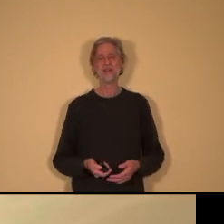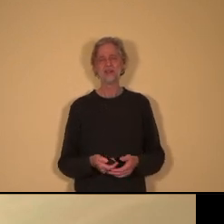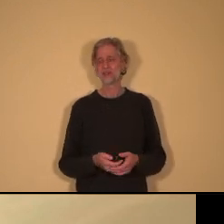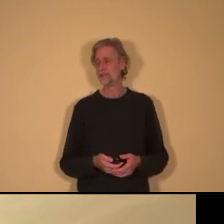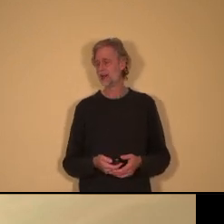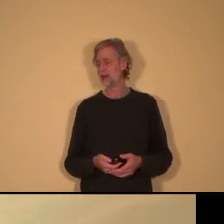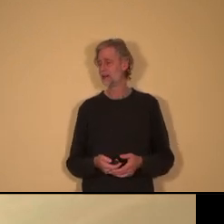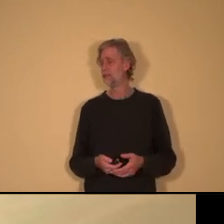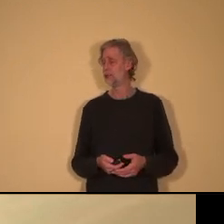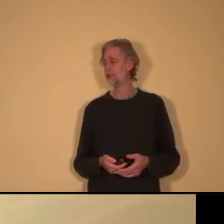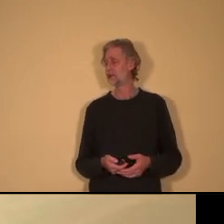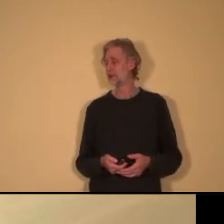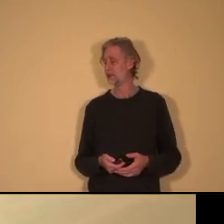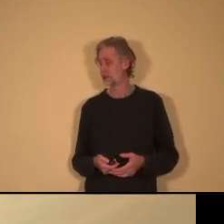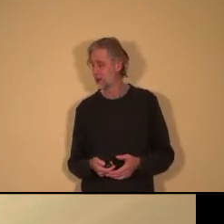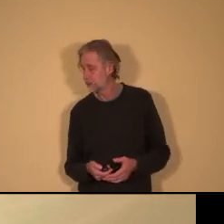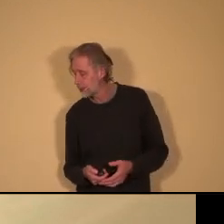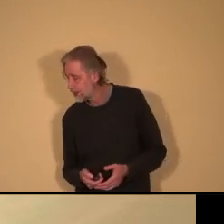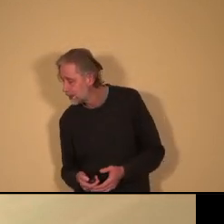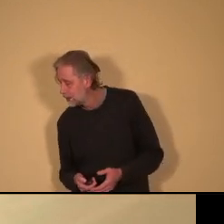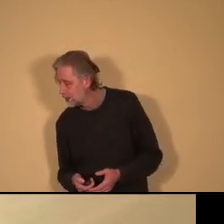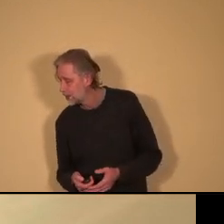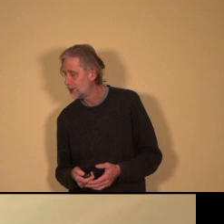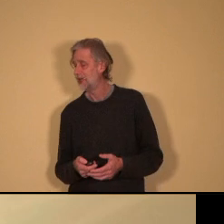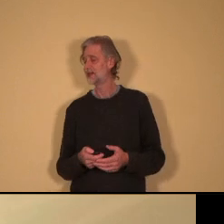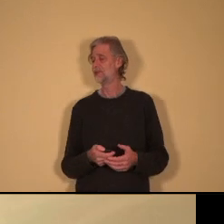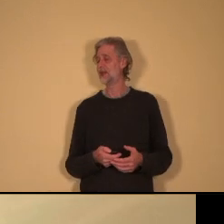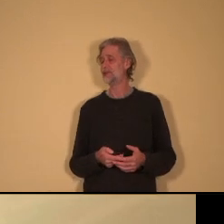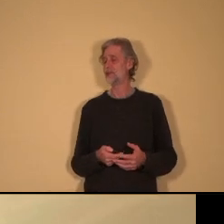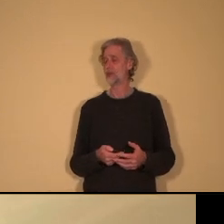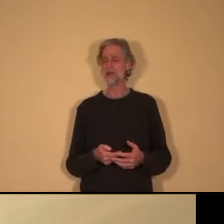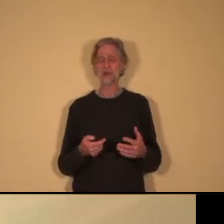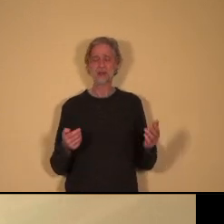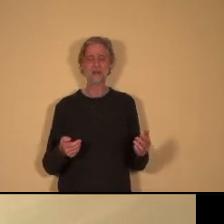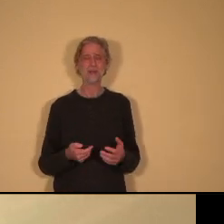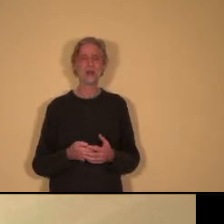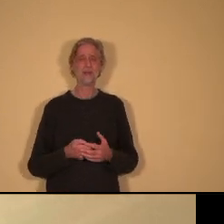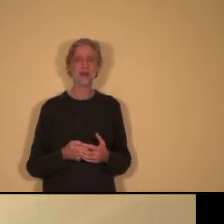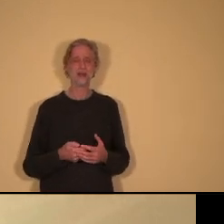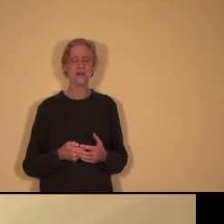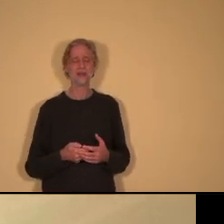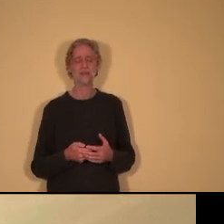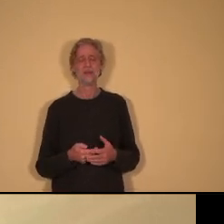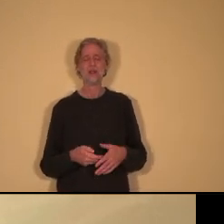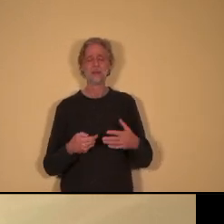Und in diesem Zusammenhang möchte ich den Begriff der negativen Emissionen